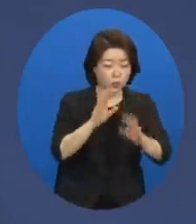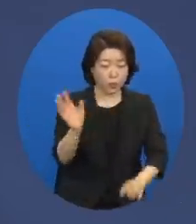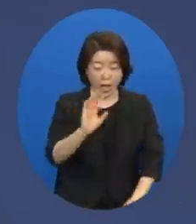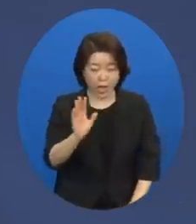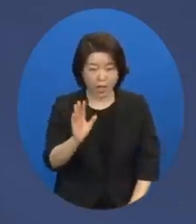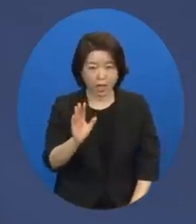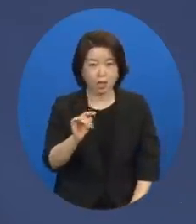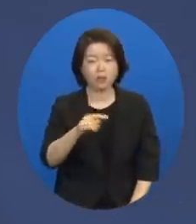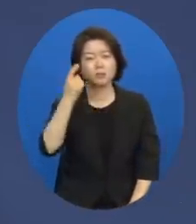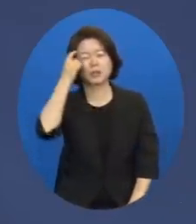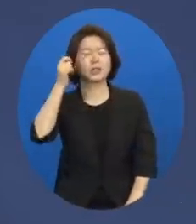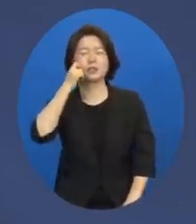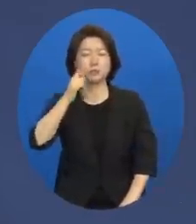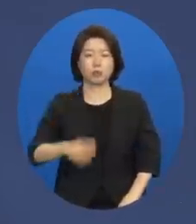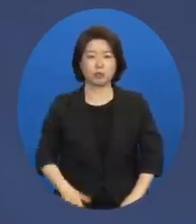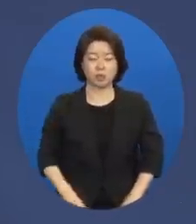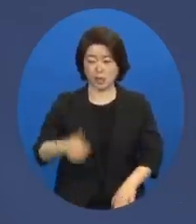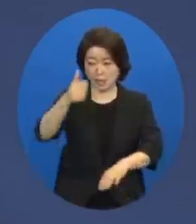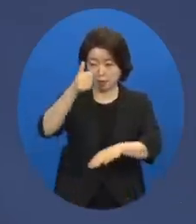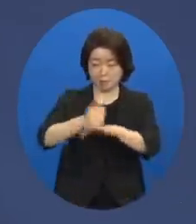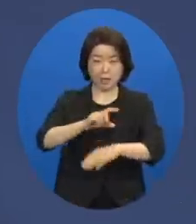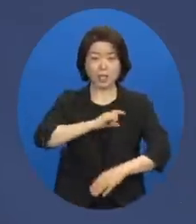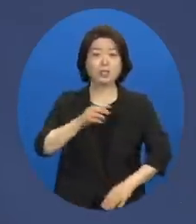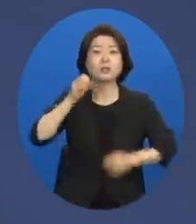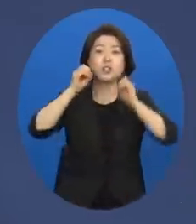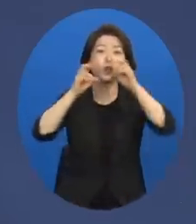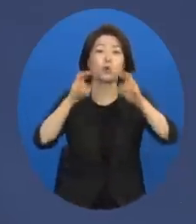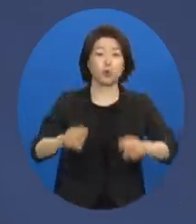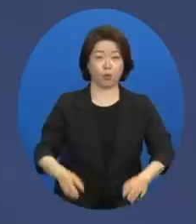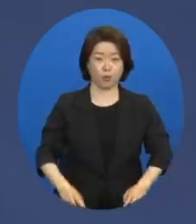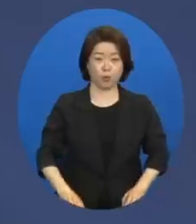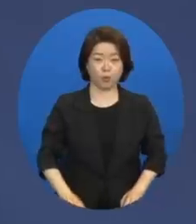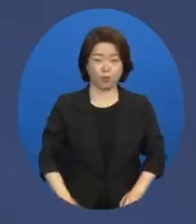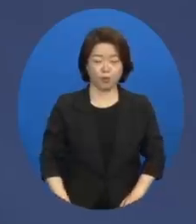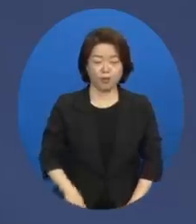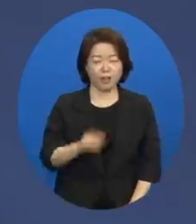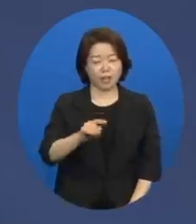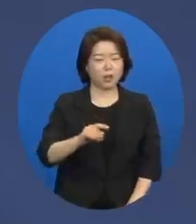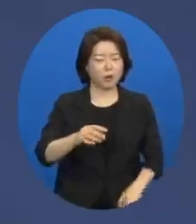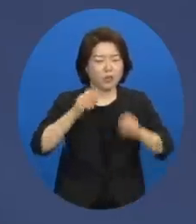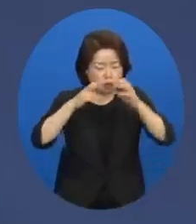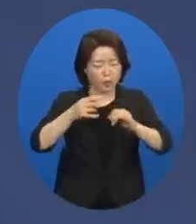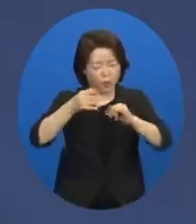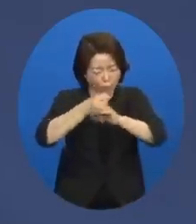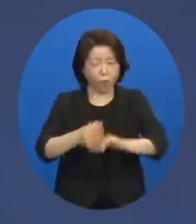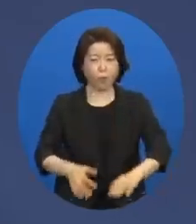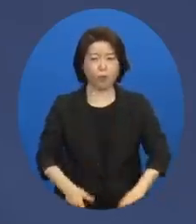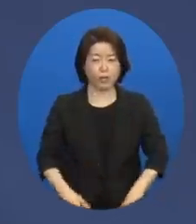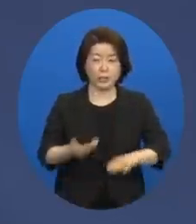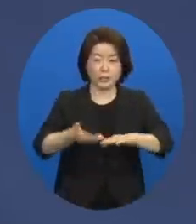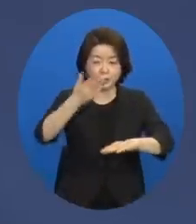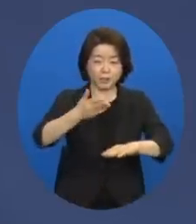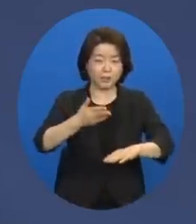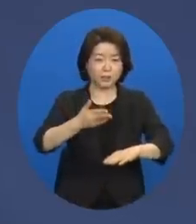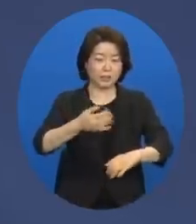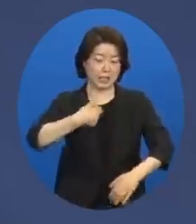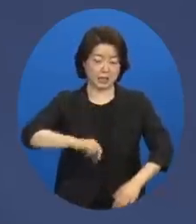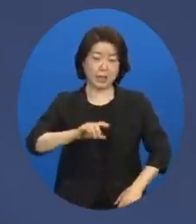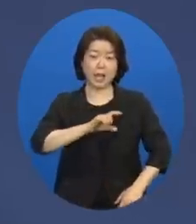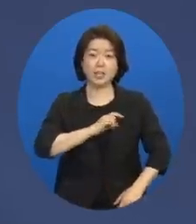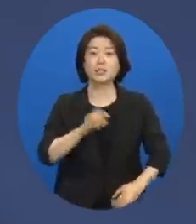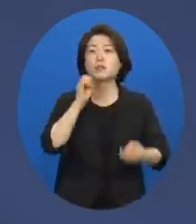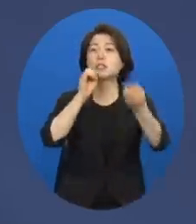건 생각도 할 수 없어요. 막내 이름이 선교니까 안 할 수가 없어요. 그 위에 딸 이름이 응답이고